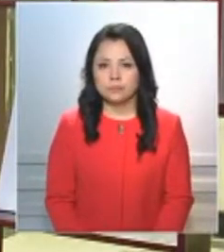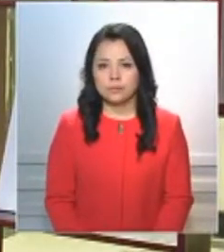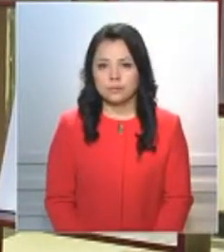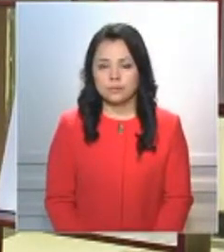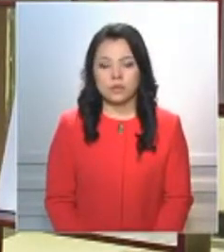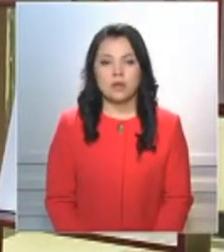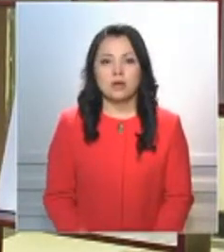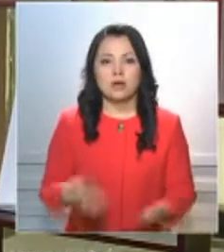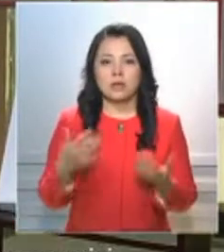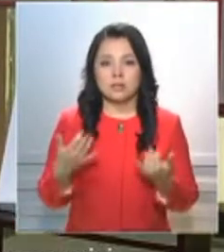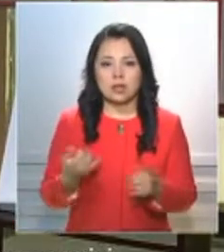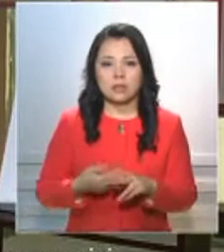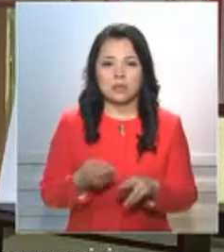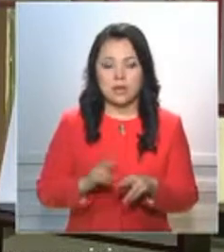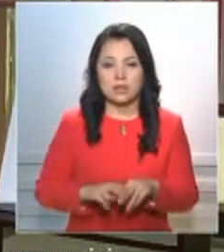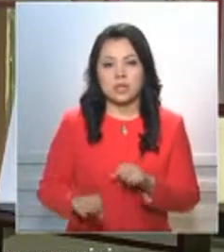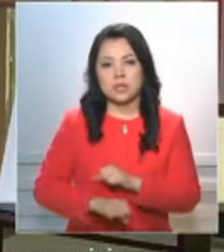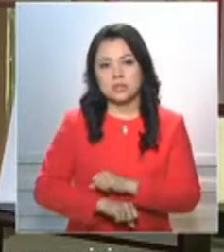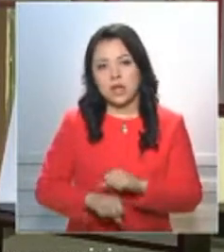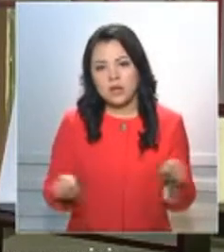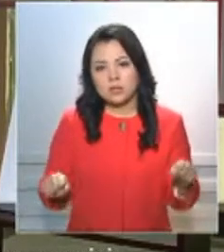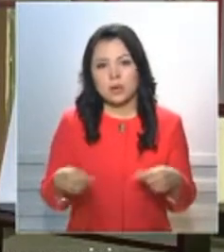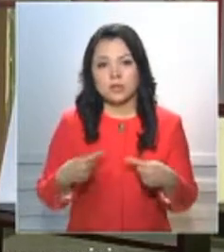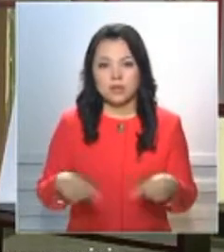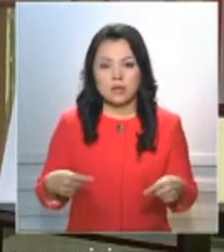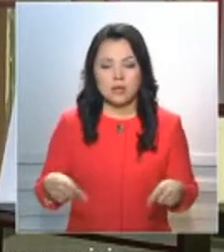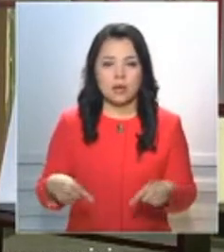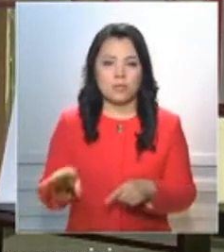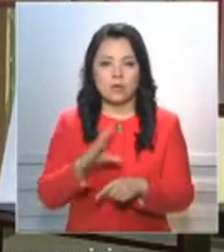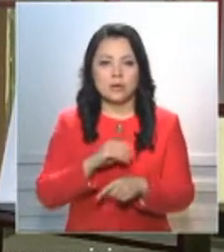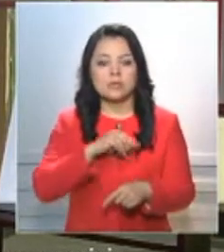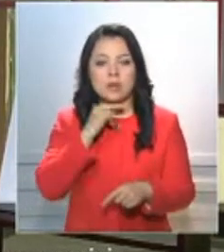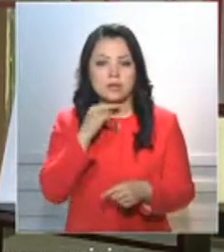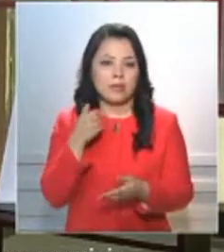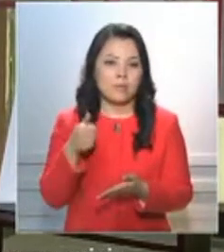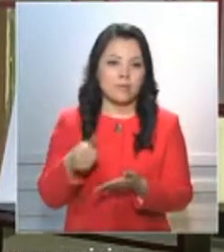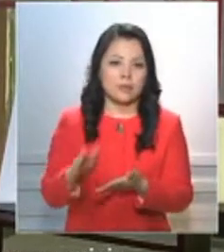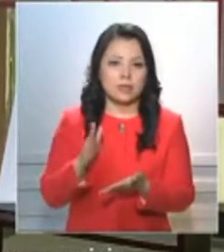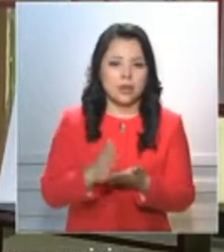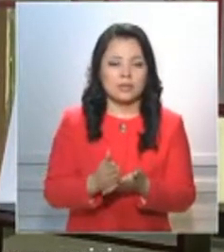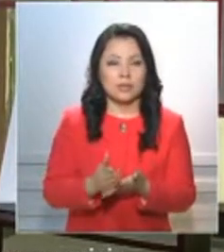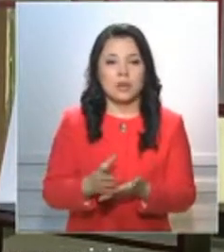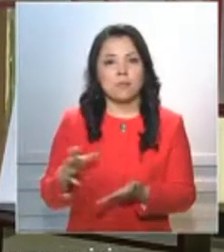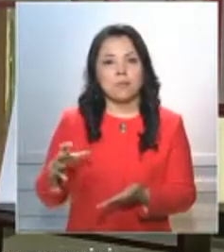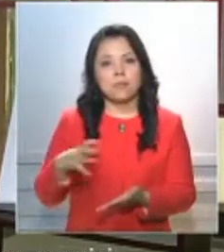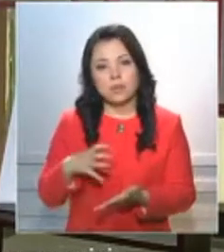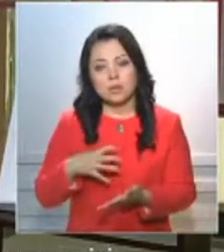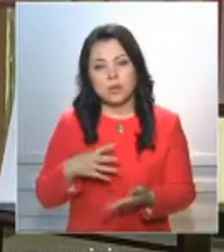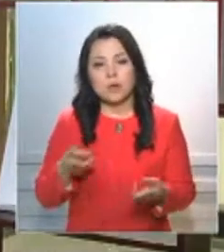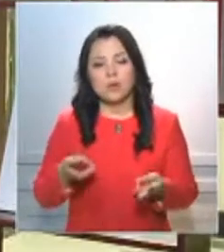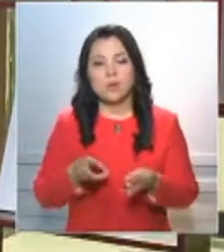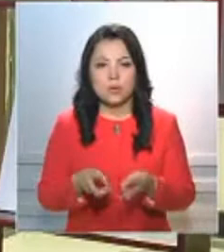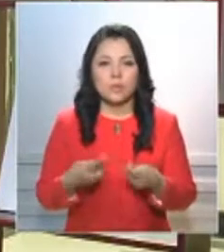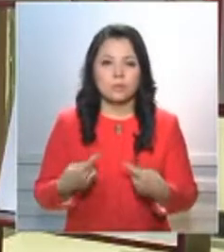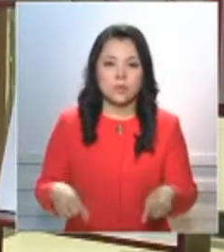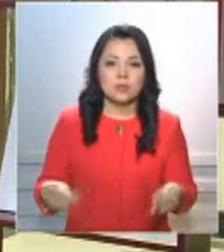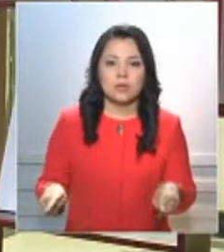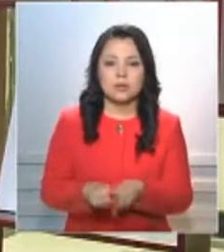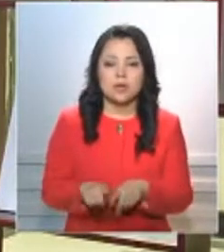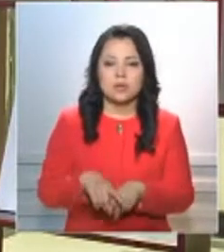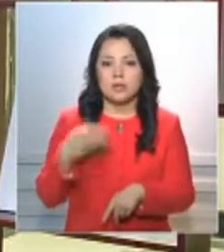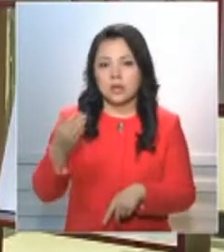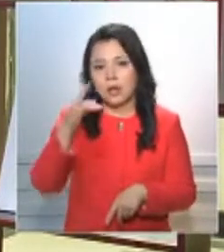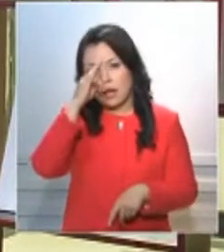Қазақстан жаппай қырып жойетін ядролық қарудан бас тартып әлемге үлгі болса, төмен байытылған ядролық отын банкін құрып, оны Қазақстанда